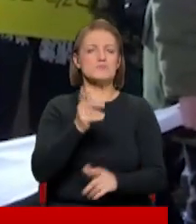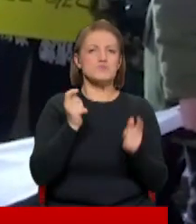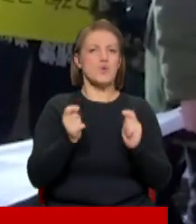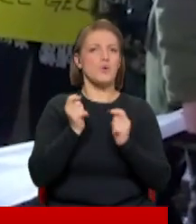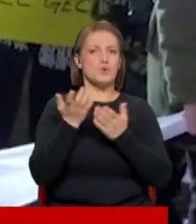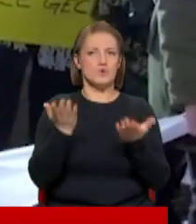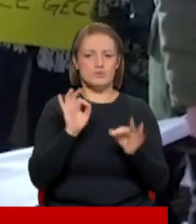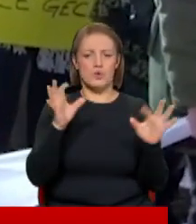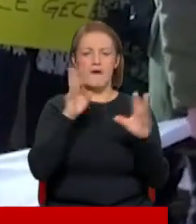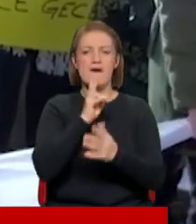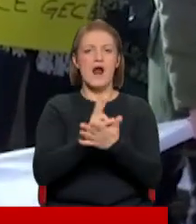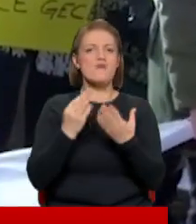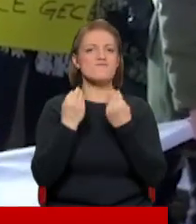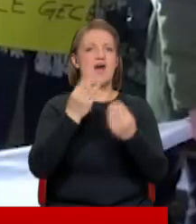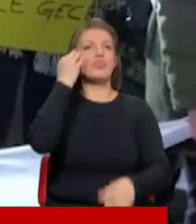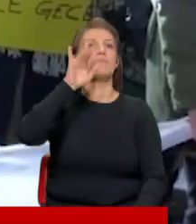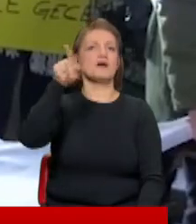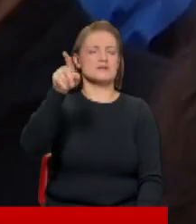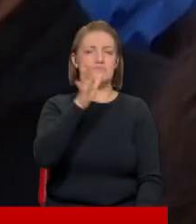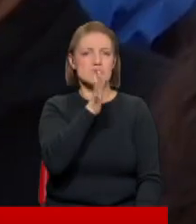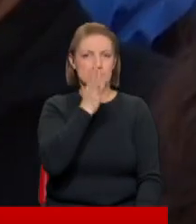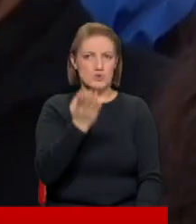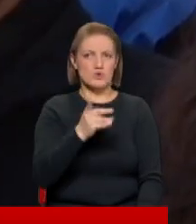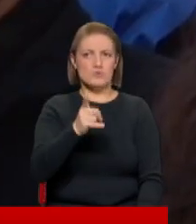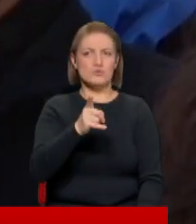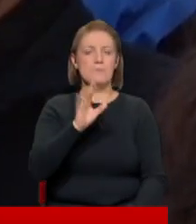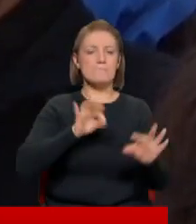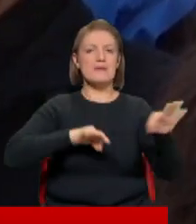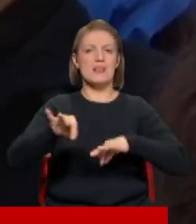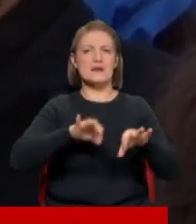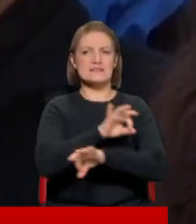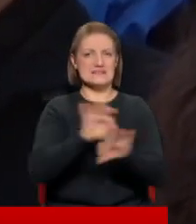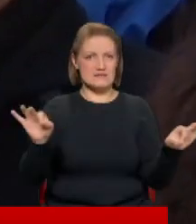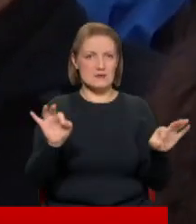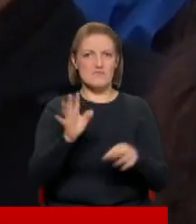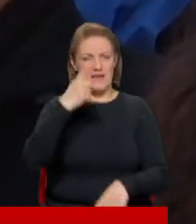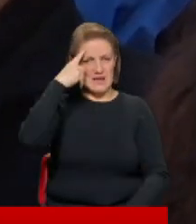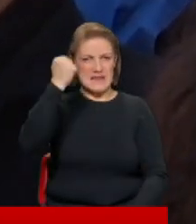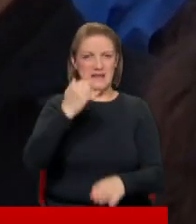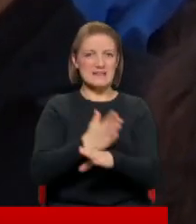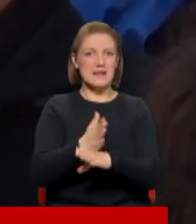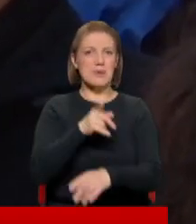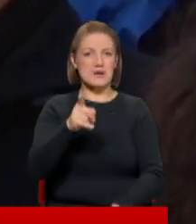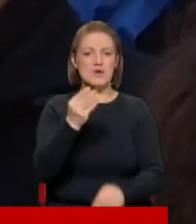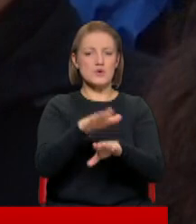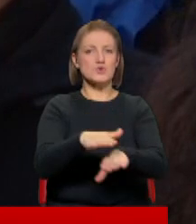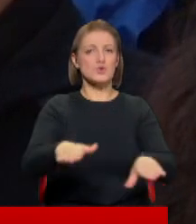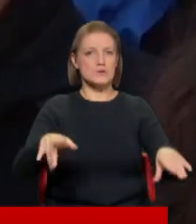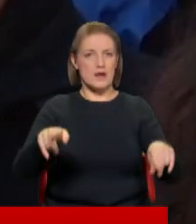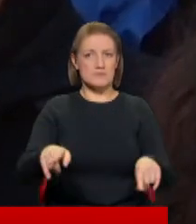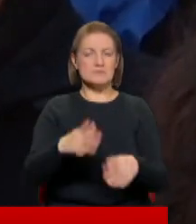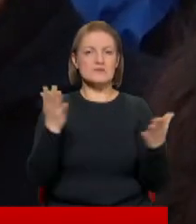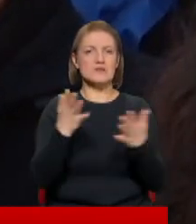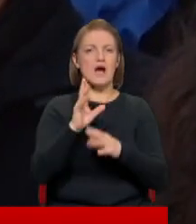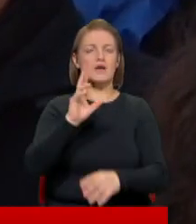zorluğunu bu kararı verenler anlamaz. Biliyoruz. Bu plansızlık ve inat sebebiyle çocuklarımız